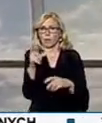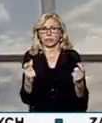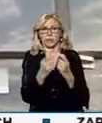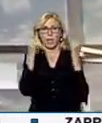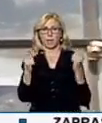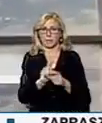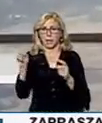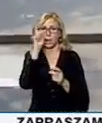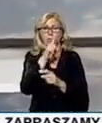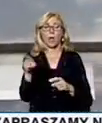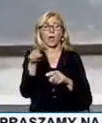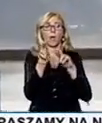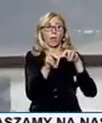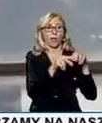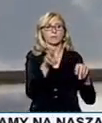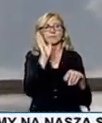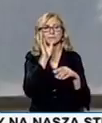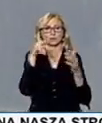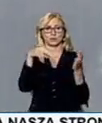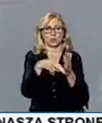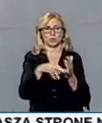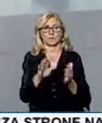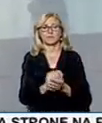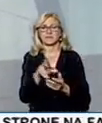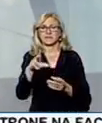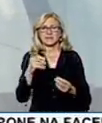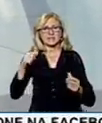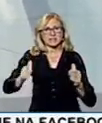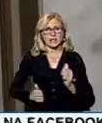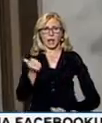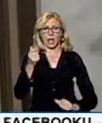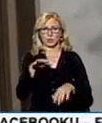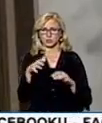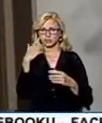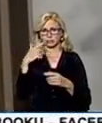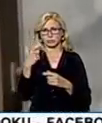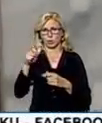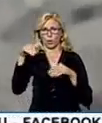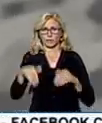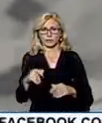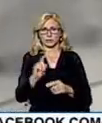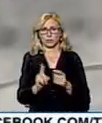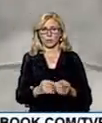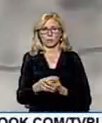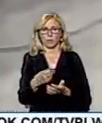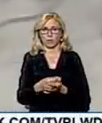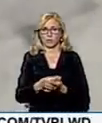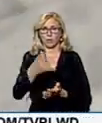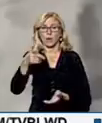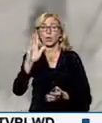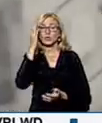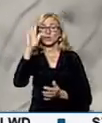przechodniom. Pozostałe na razie są na swoim miejscu. Straty oszacowano na ponad 100 tysięcy złotych. Te szyby